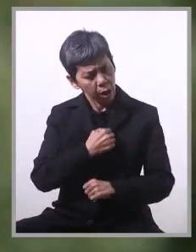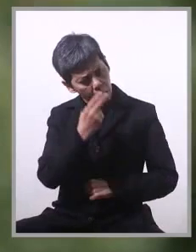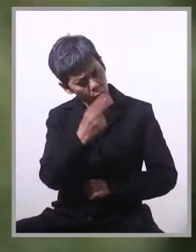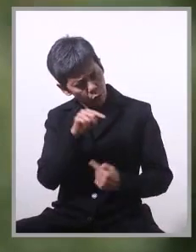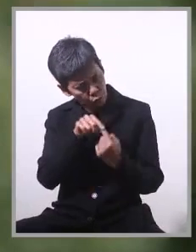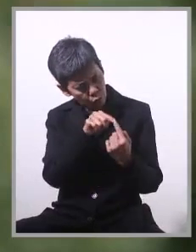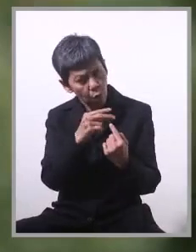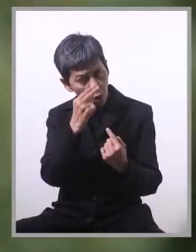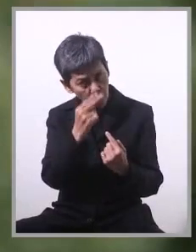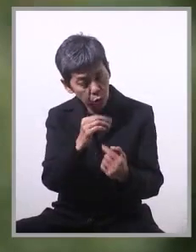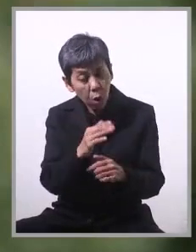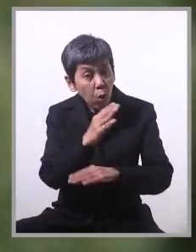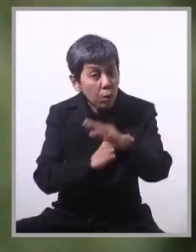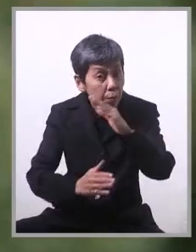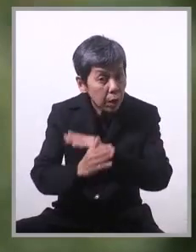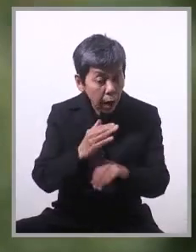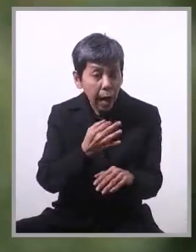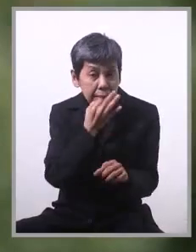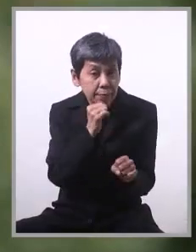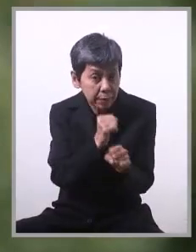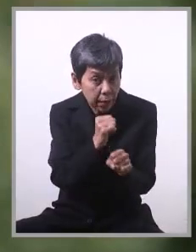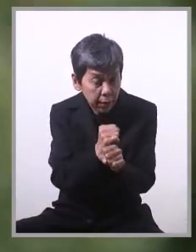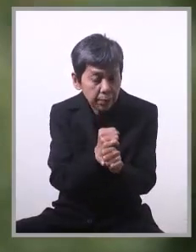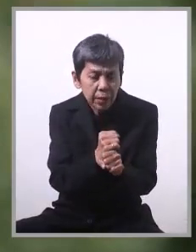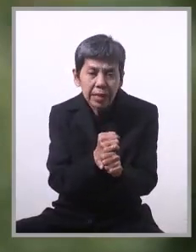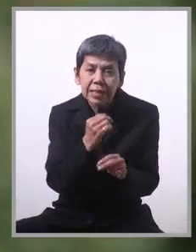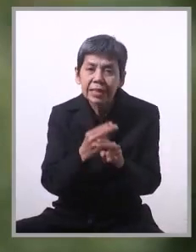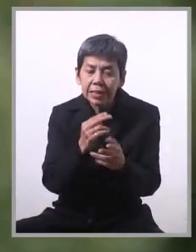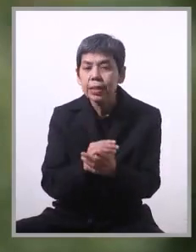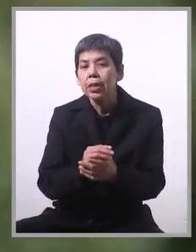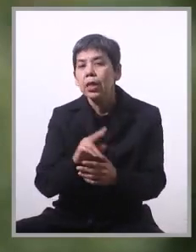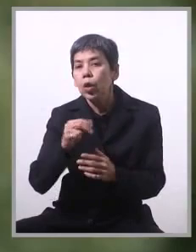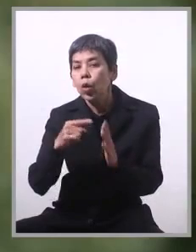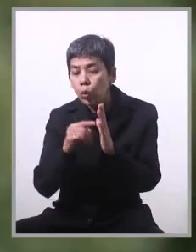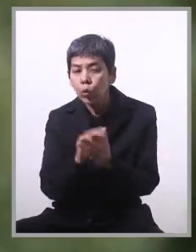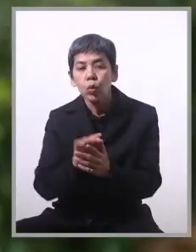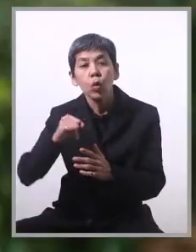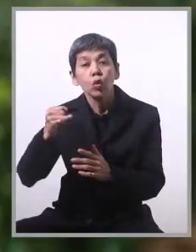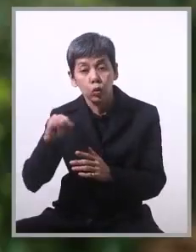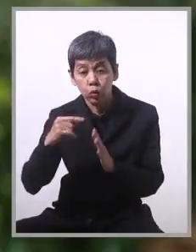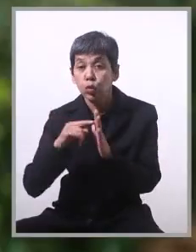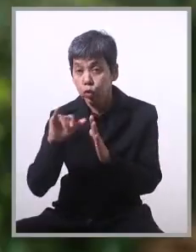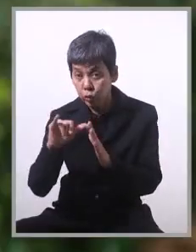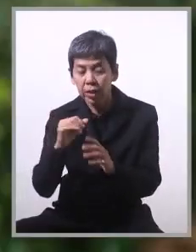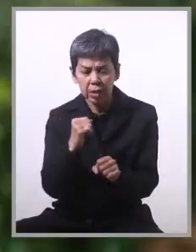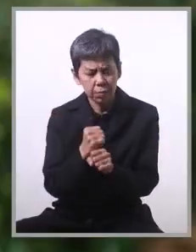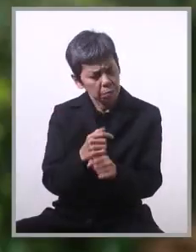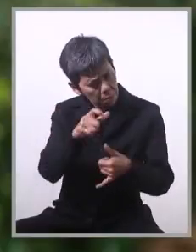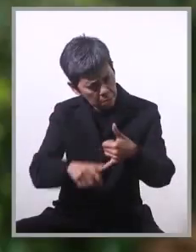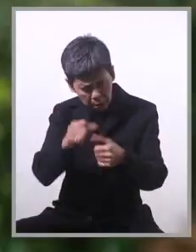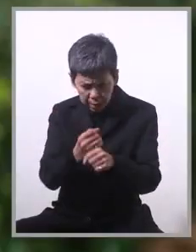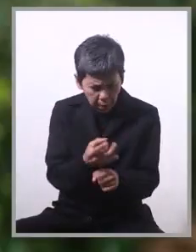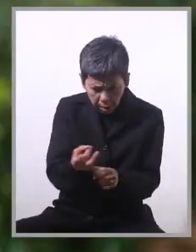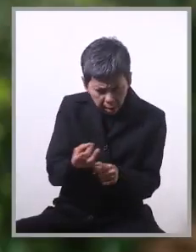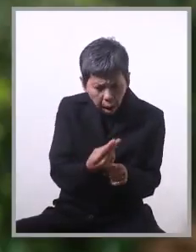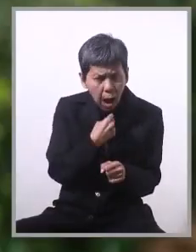ดูความเหมาะสมนะคะว่าคนพิการที่เข้ามาที่ชื่อน้องหนูกับน้องจุ้ยว่าเขามีศักยภาพใน